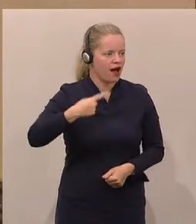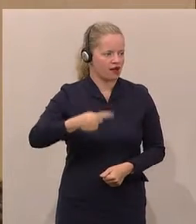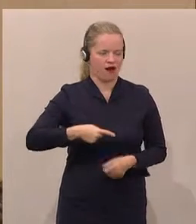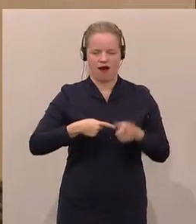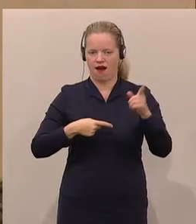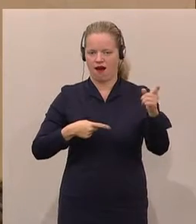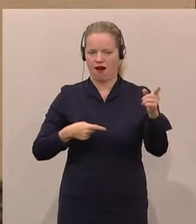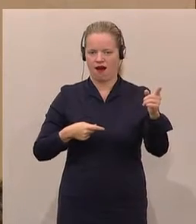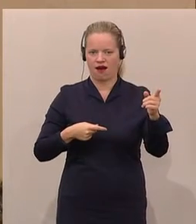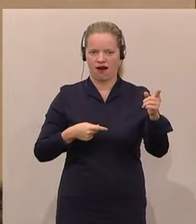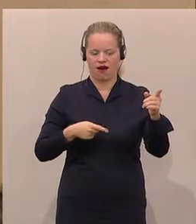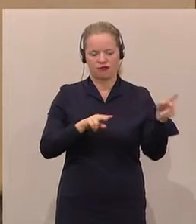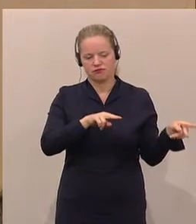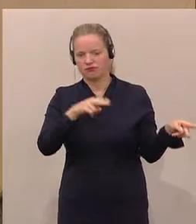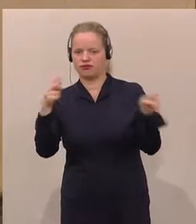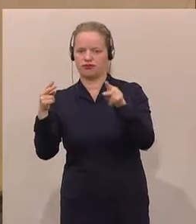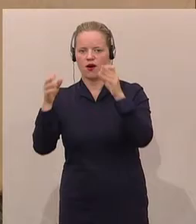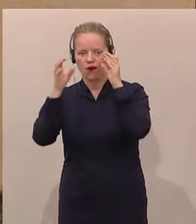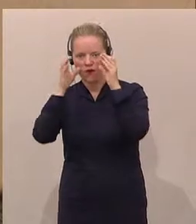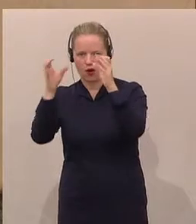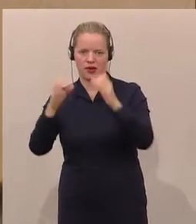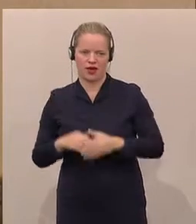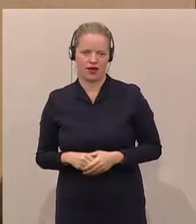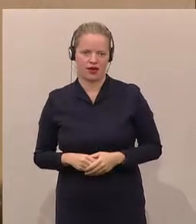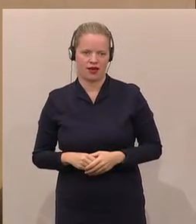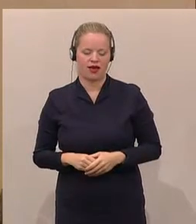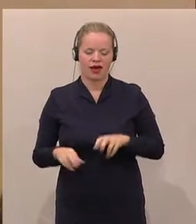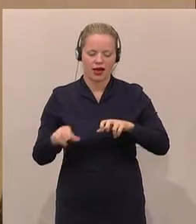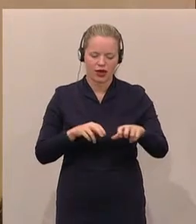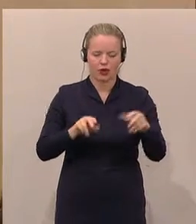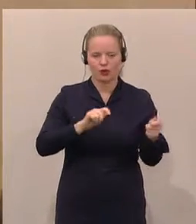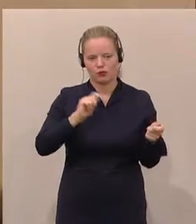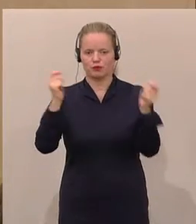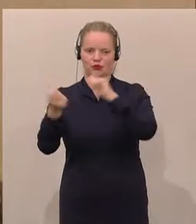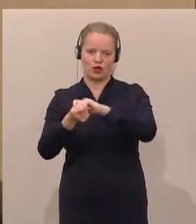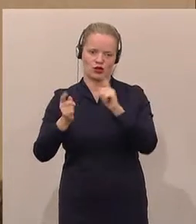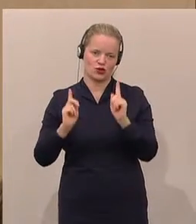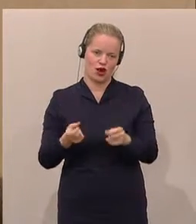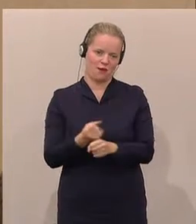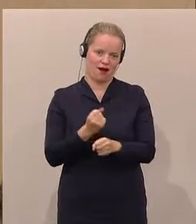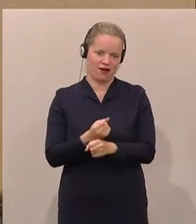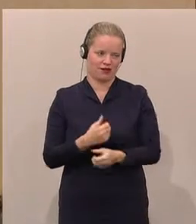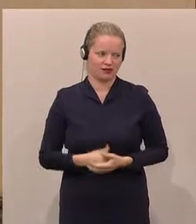Fahnen zur ÖVP überläuft und hier gleich einen Regierungschange macht. Und das wird auch hier